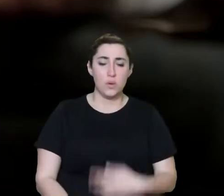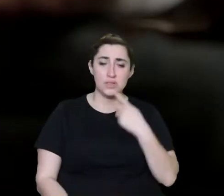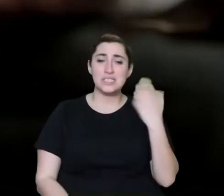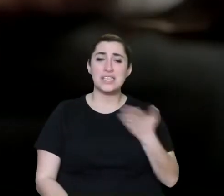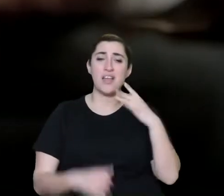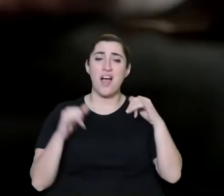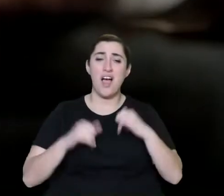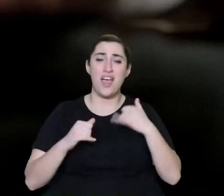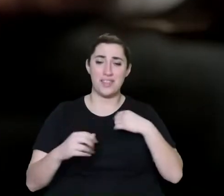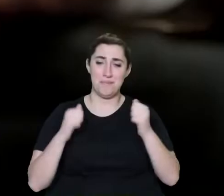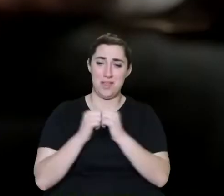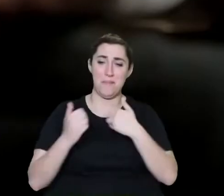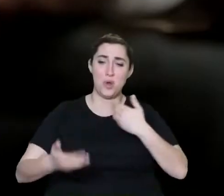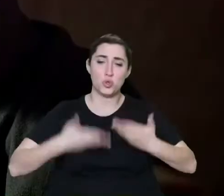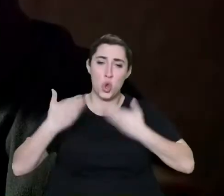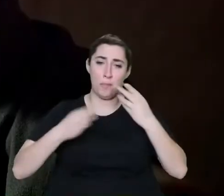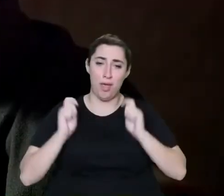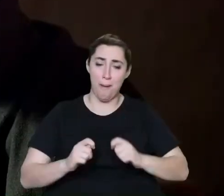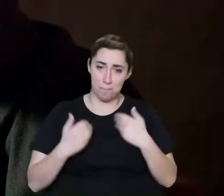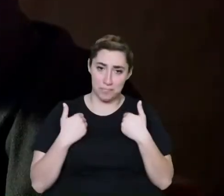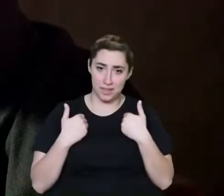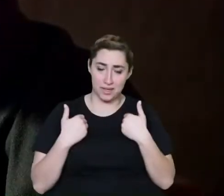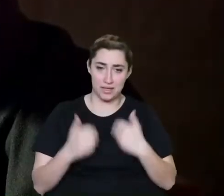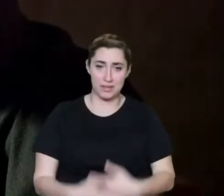Onca sene aynı tastan çorba içtik seninle.